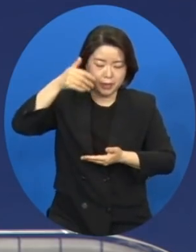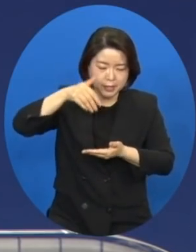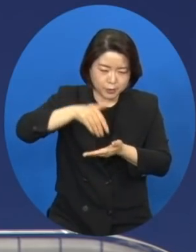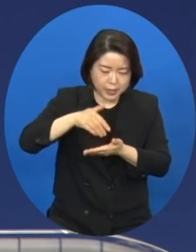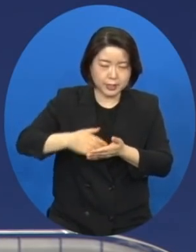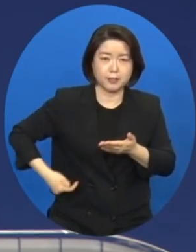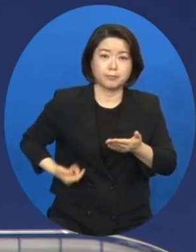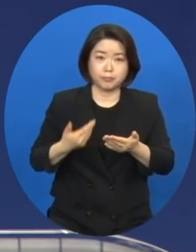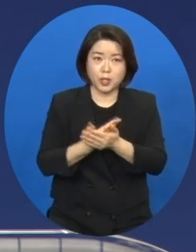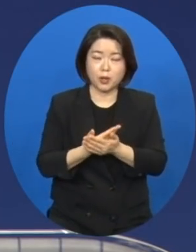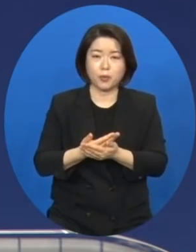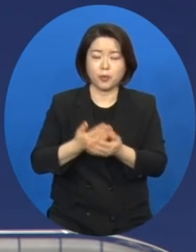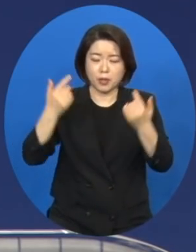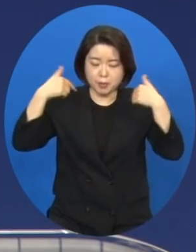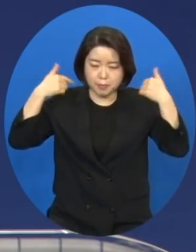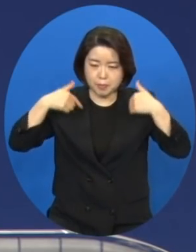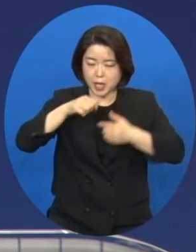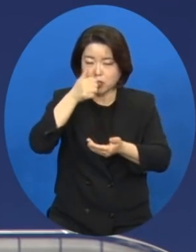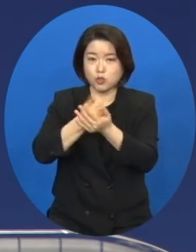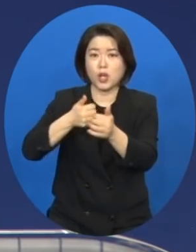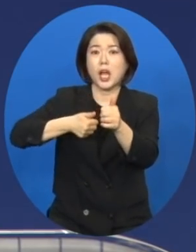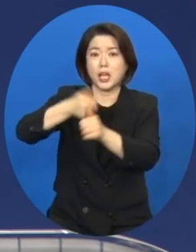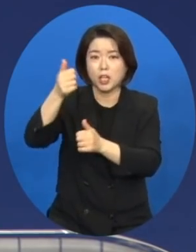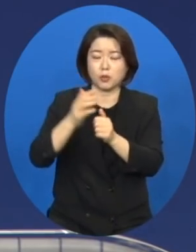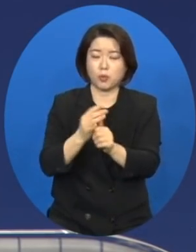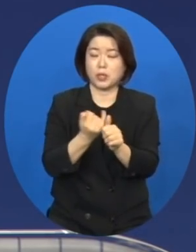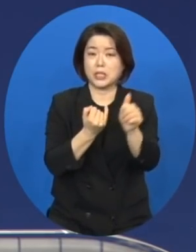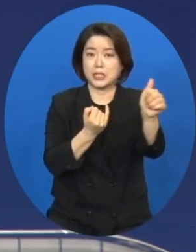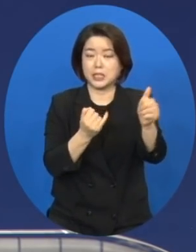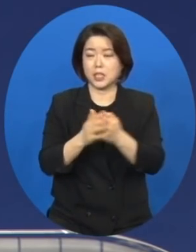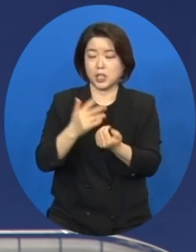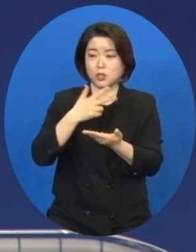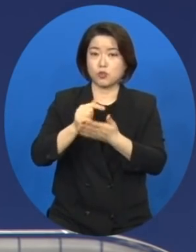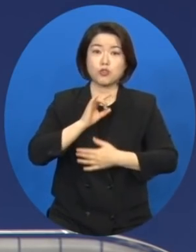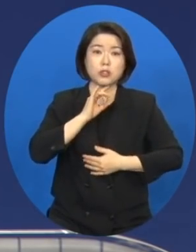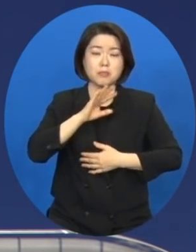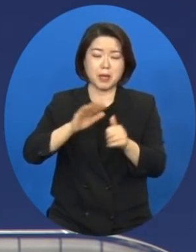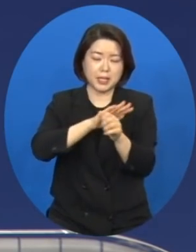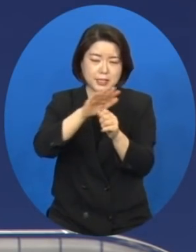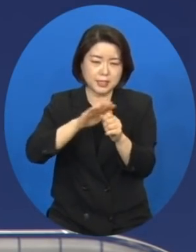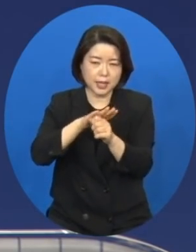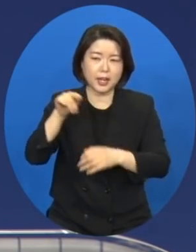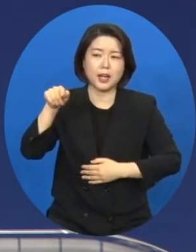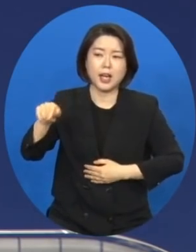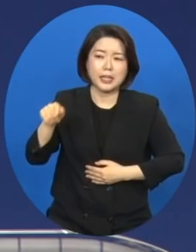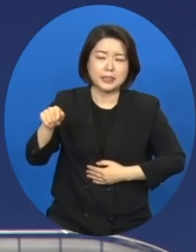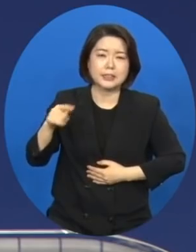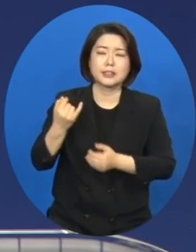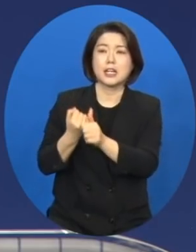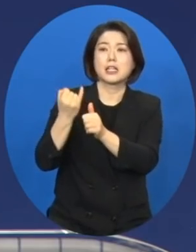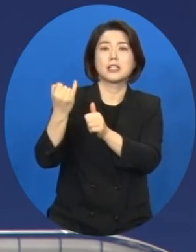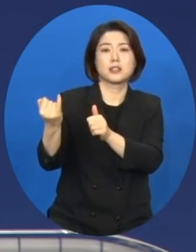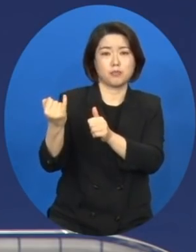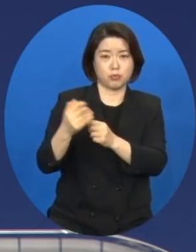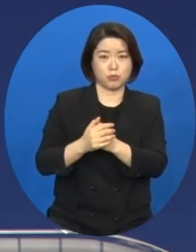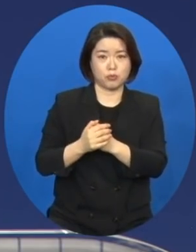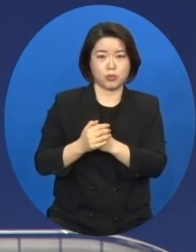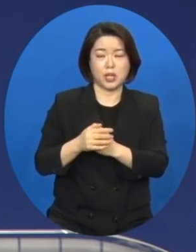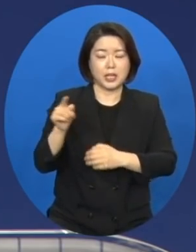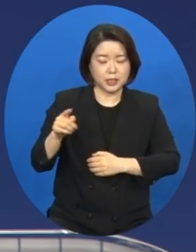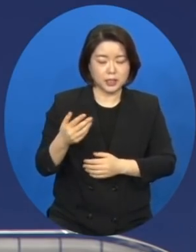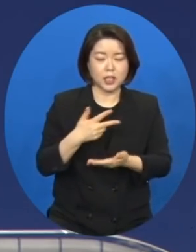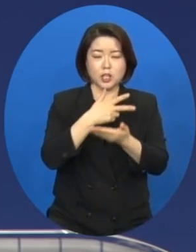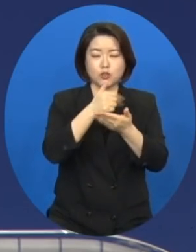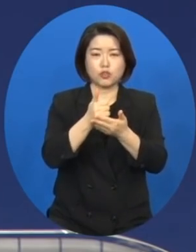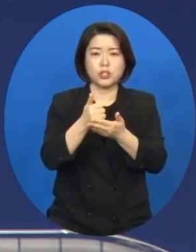이기고 신랑이신 주님만을 사랑한 그 신부, 그들이 바로 주님과